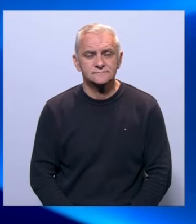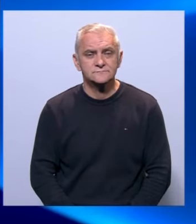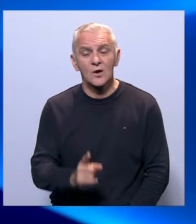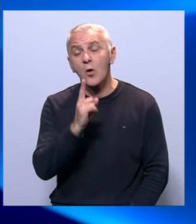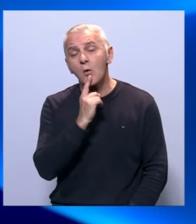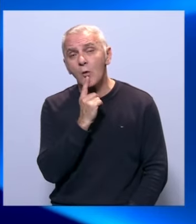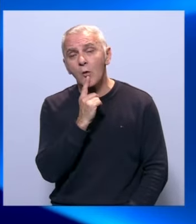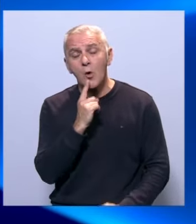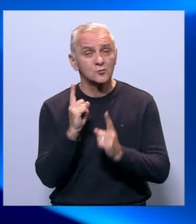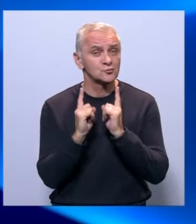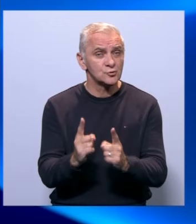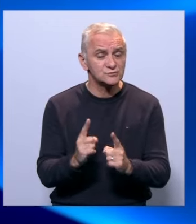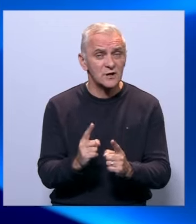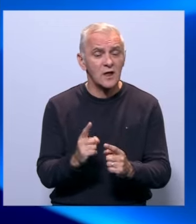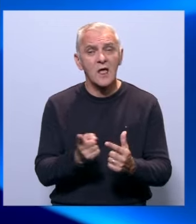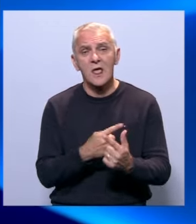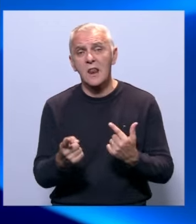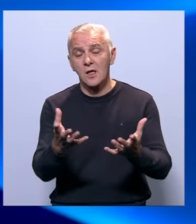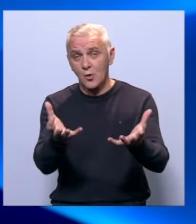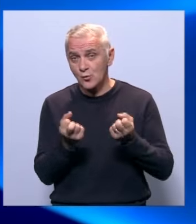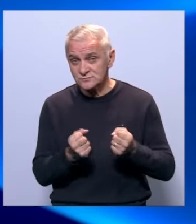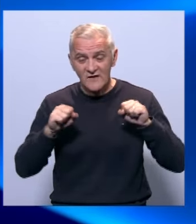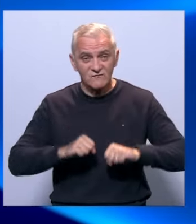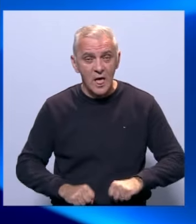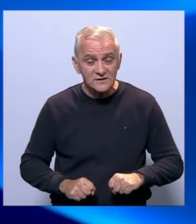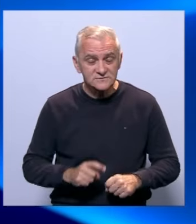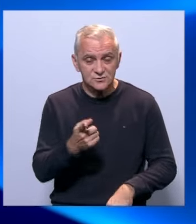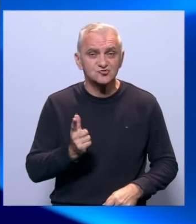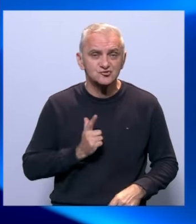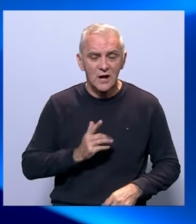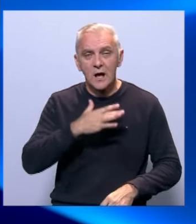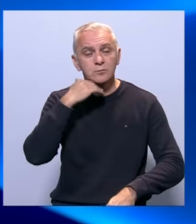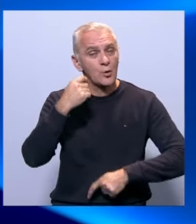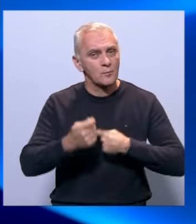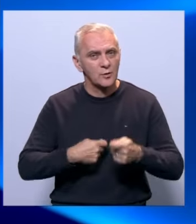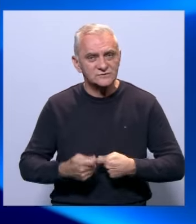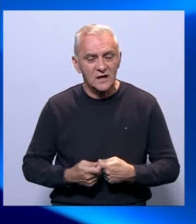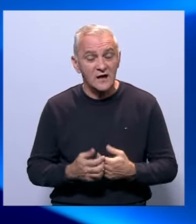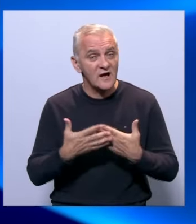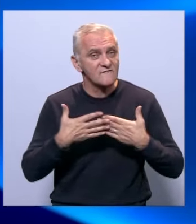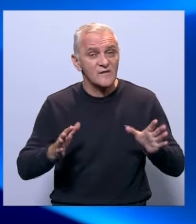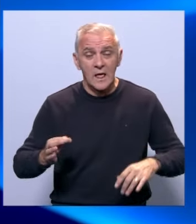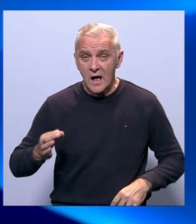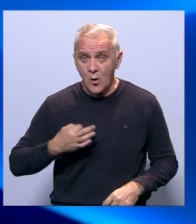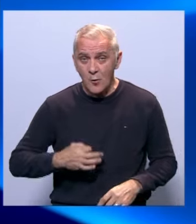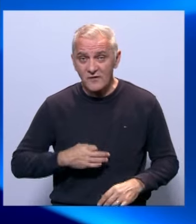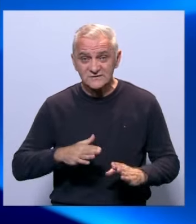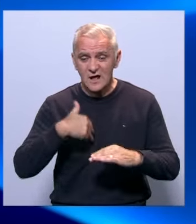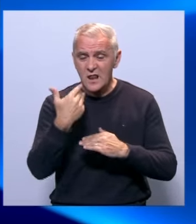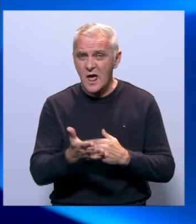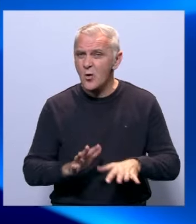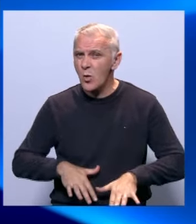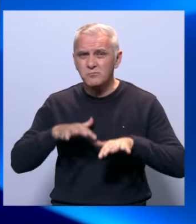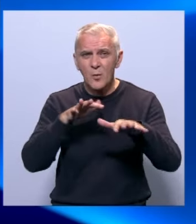Kogod da ostane na vlasti ili preuzme vlast u Jablanici, svakako ga čeka puno posla, velika zadaća nakon